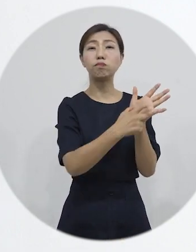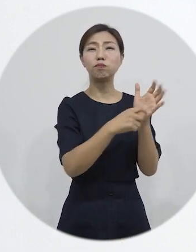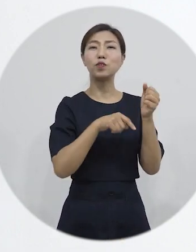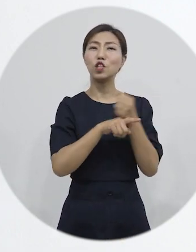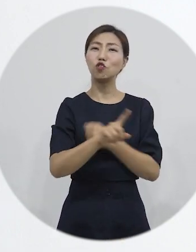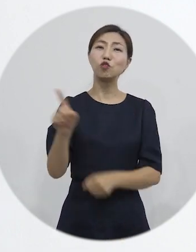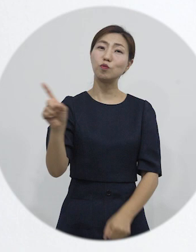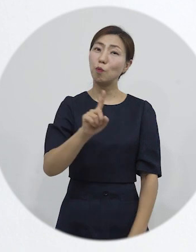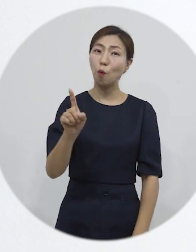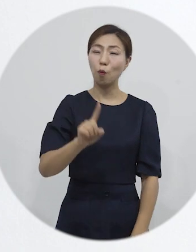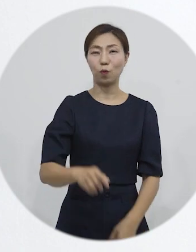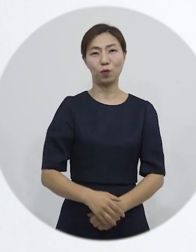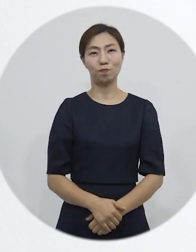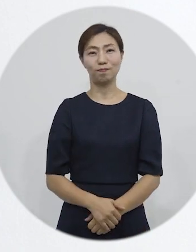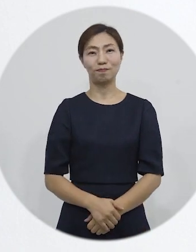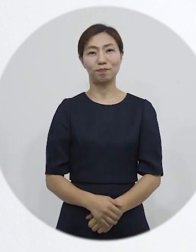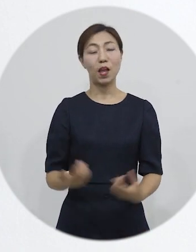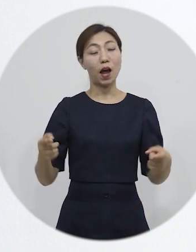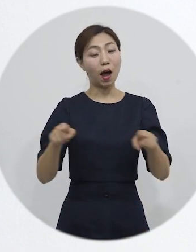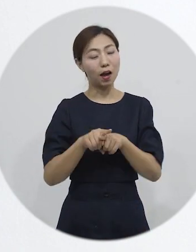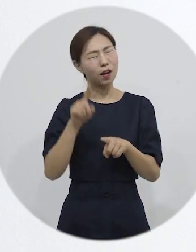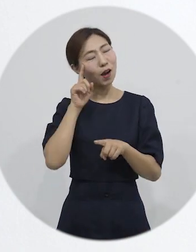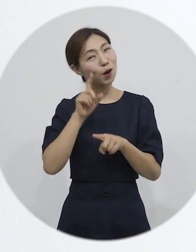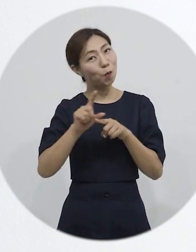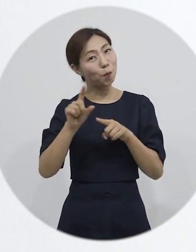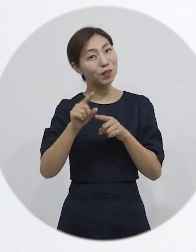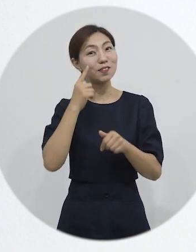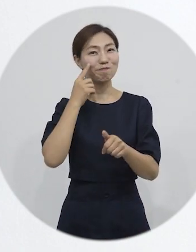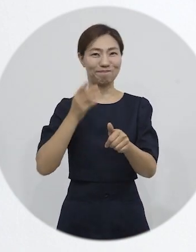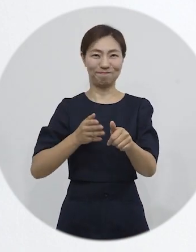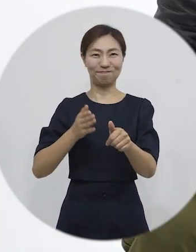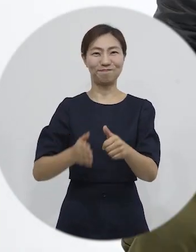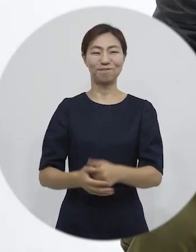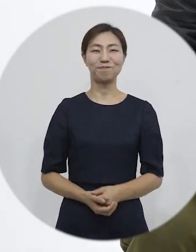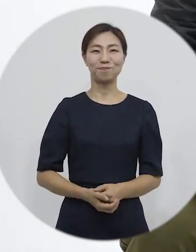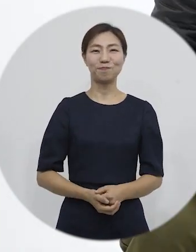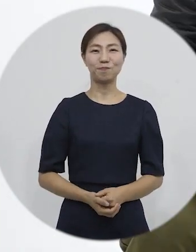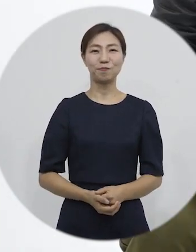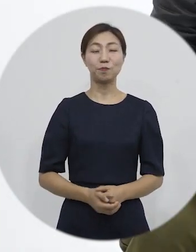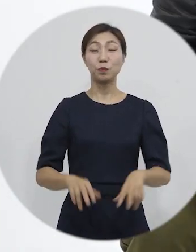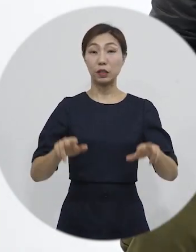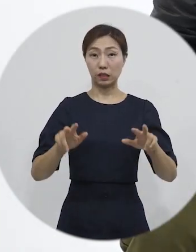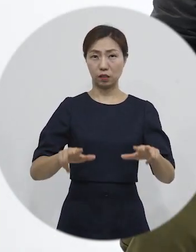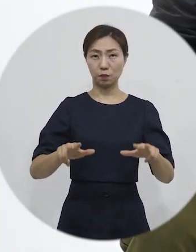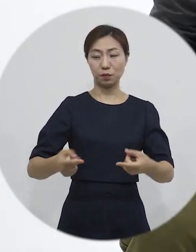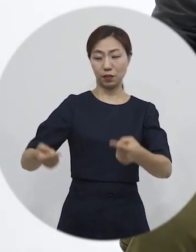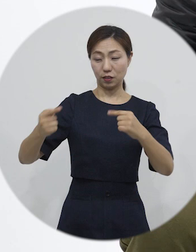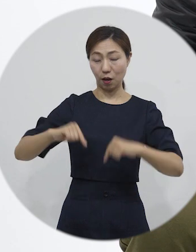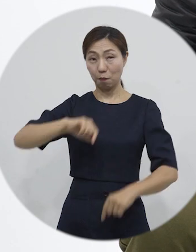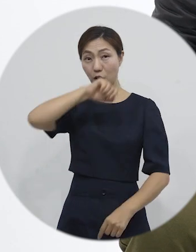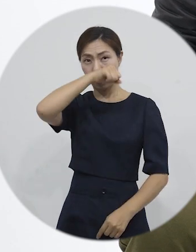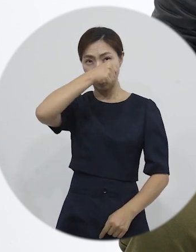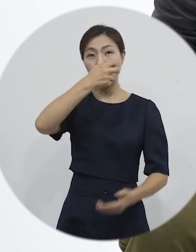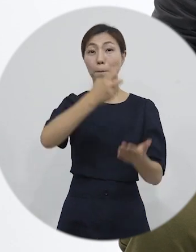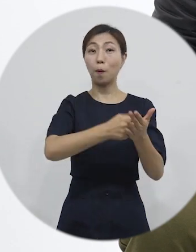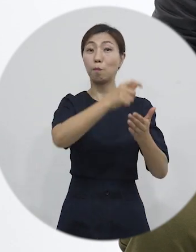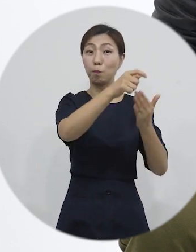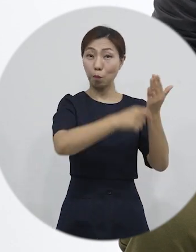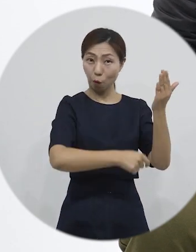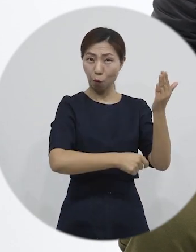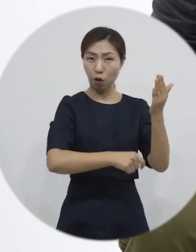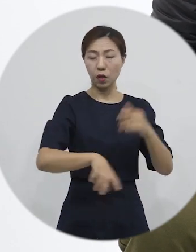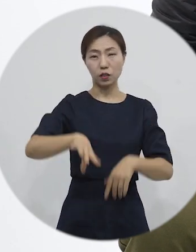뭐야? 라고 하는 부분을 좀 재차 한번 생각해보는 시간으로 삼았으면 좋겠습니다. 일단 현재 참여예산제와 관련된